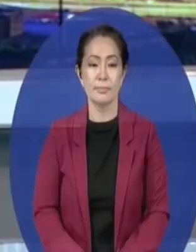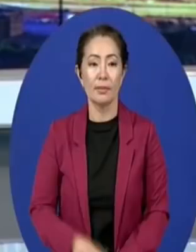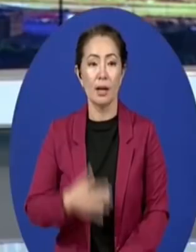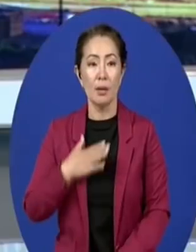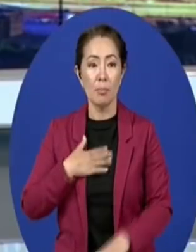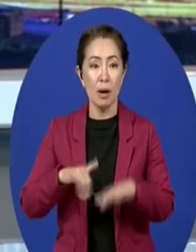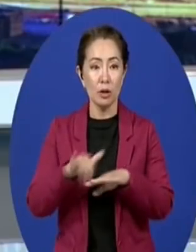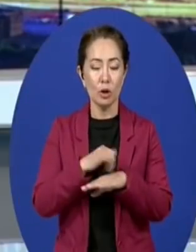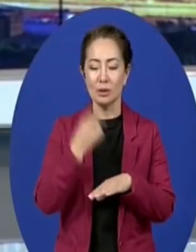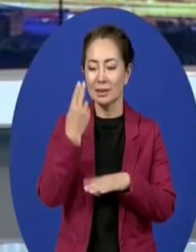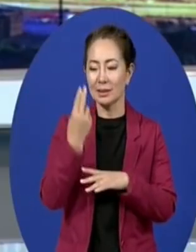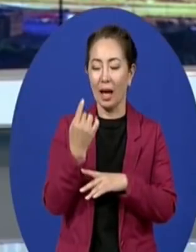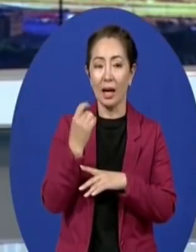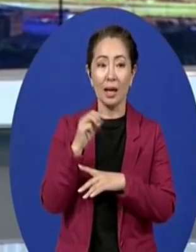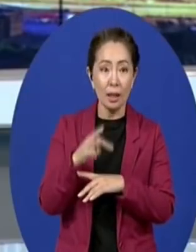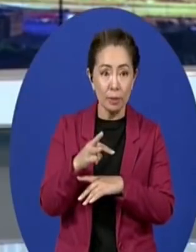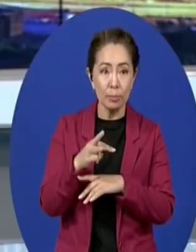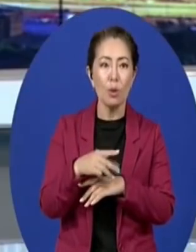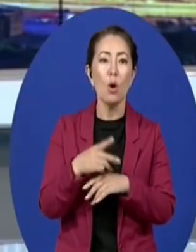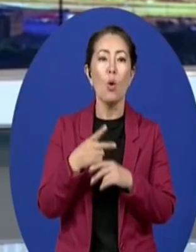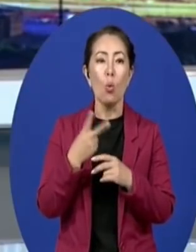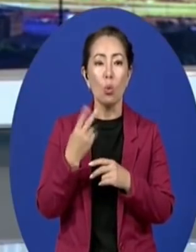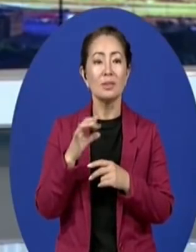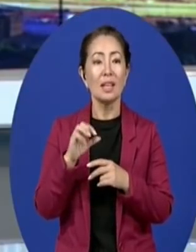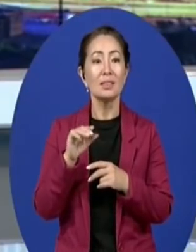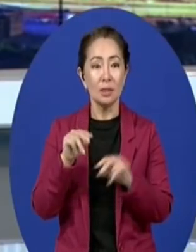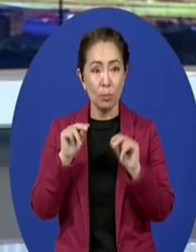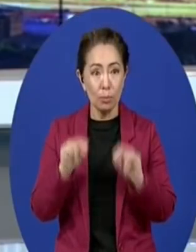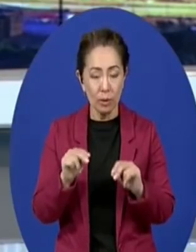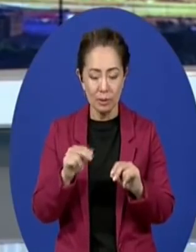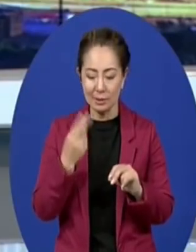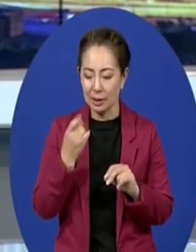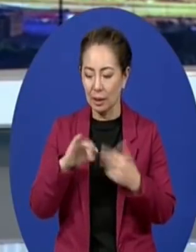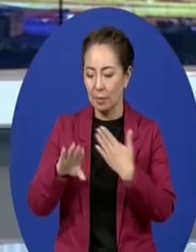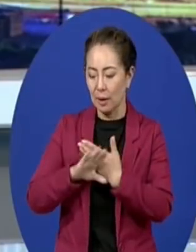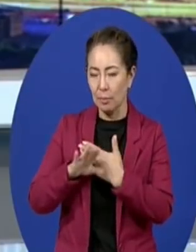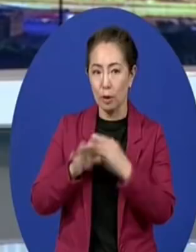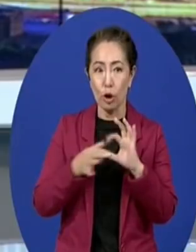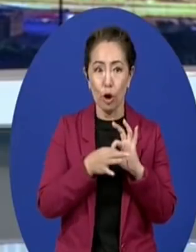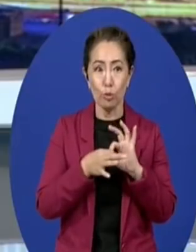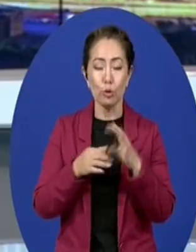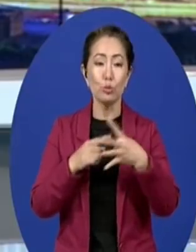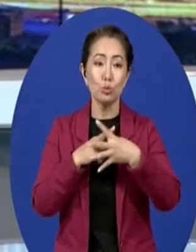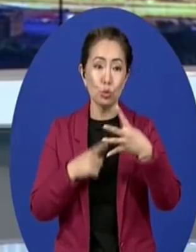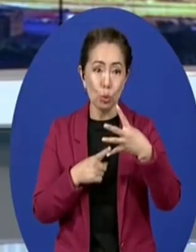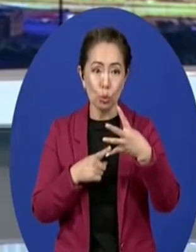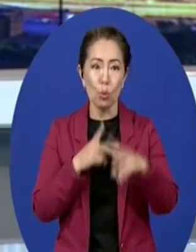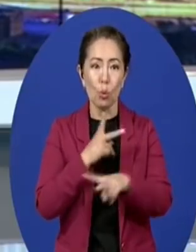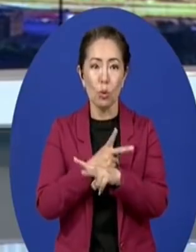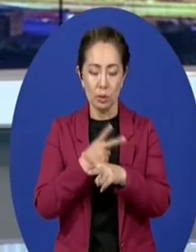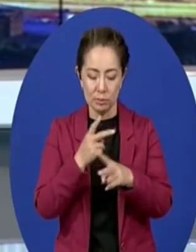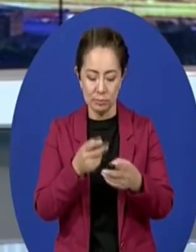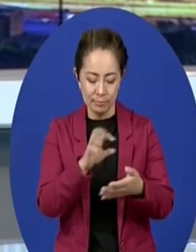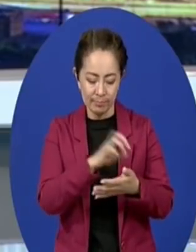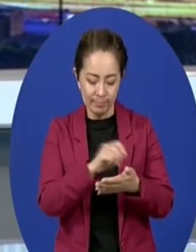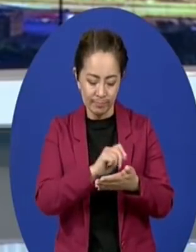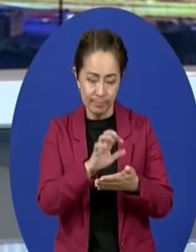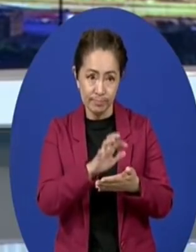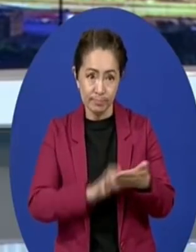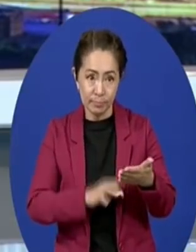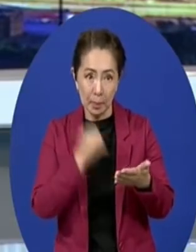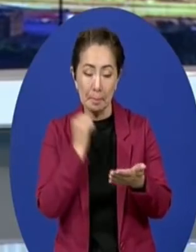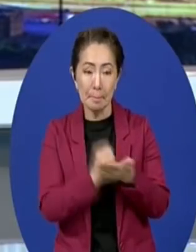Манай улс цахим үндэстэн болж төрийн үйлчилгээ цахим аюулгүй байдлыг хамгаалах өөр хоронд уялдаатаа дөрвөн төрлийн хуулийг боловсруулж баталгаа болсон. Эдгээр